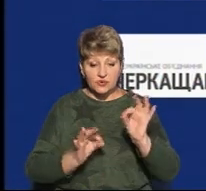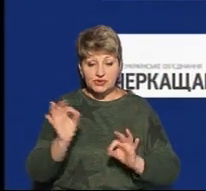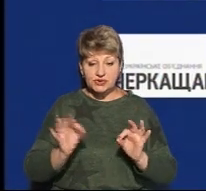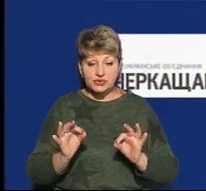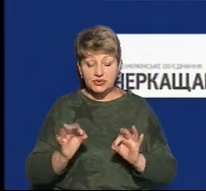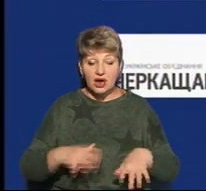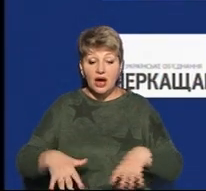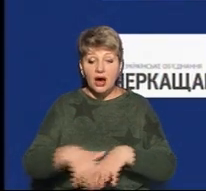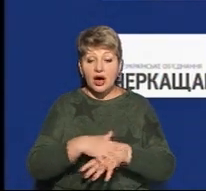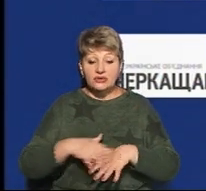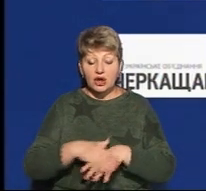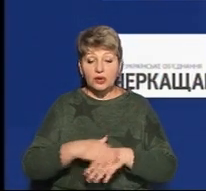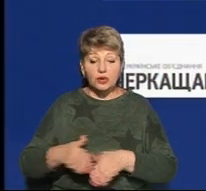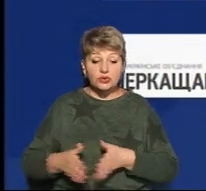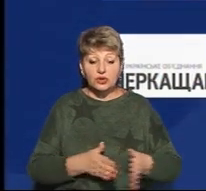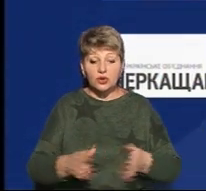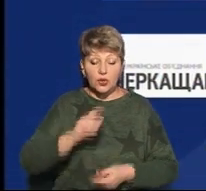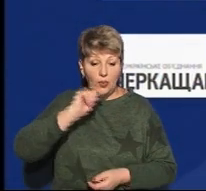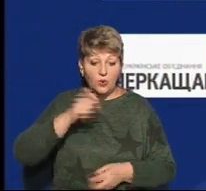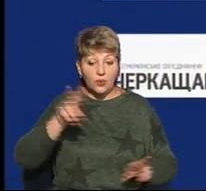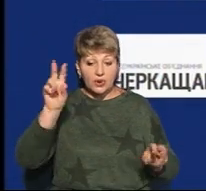7,4%. «Народний рух України» –